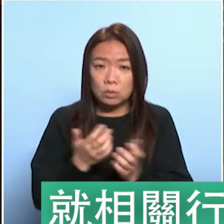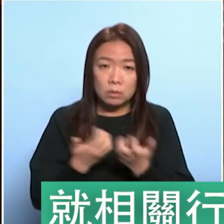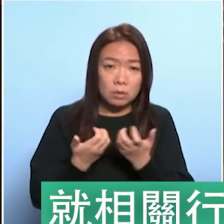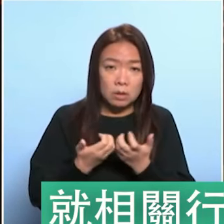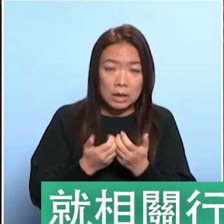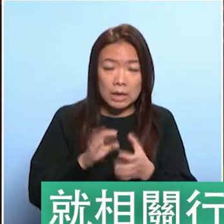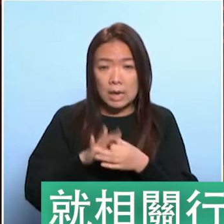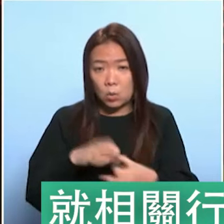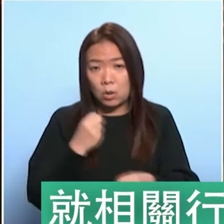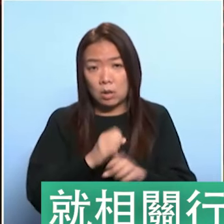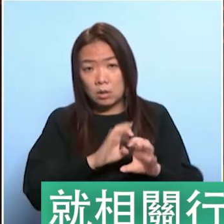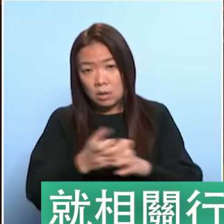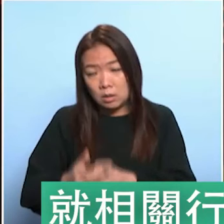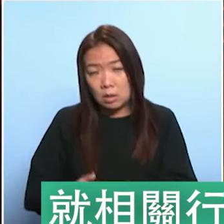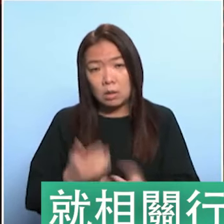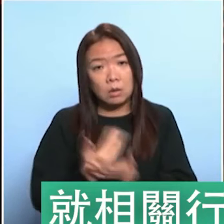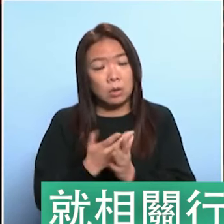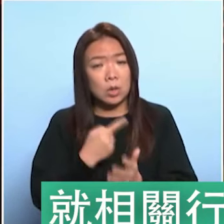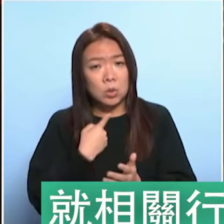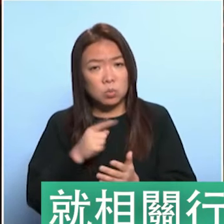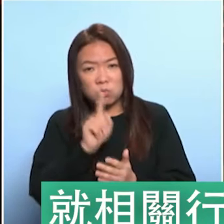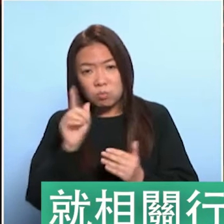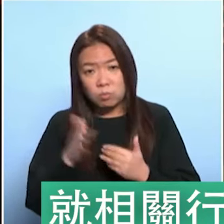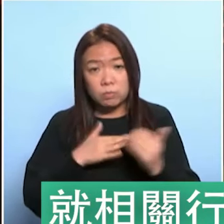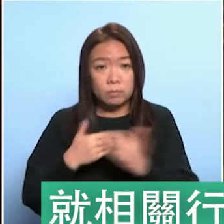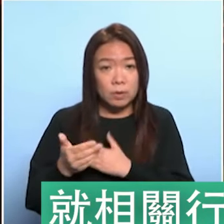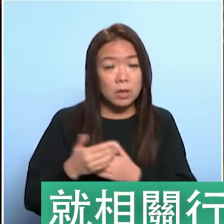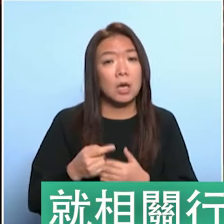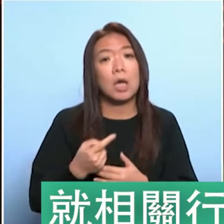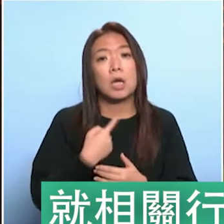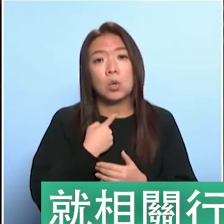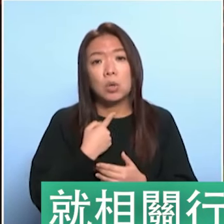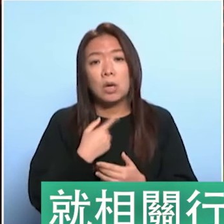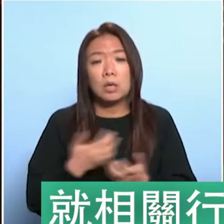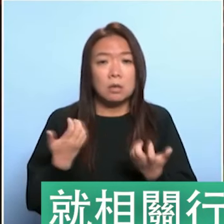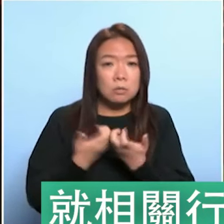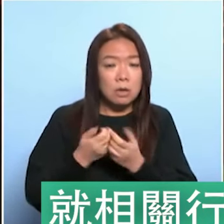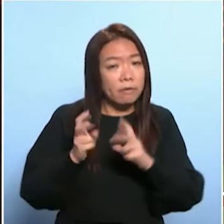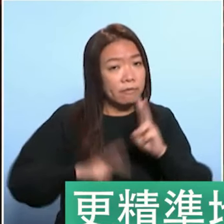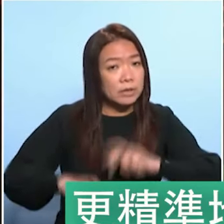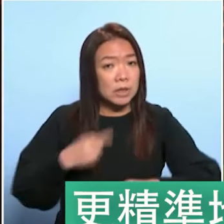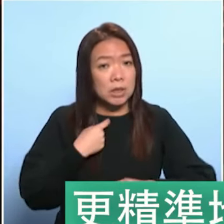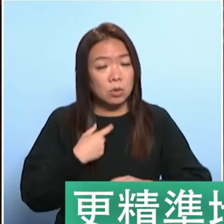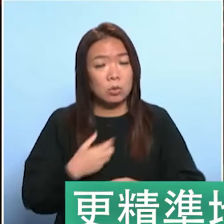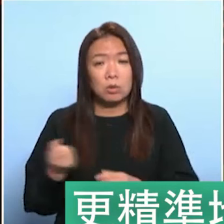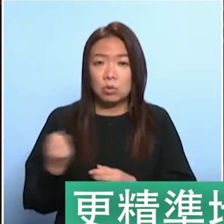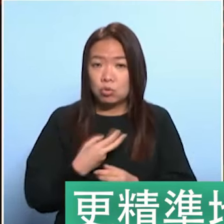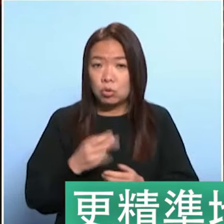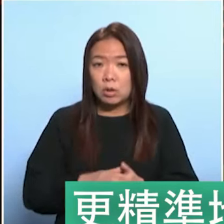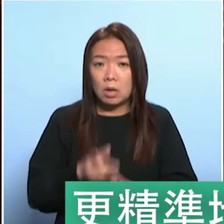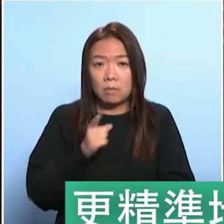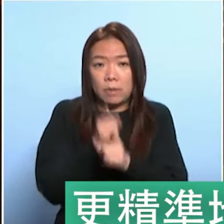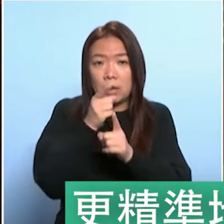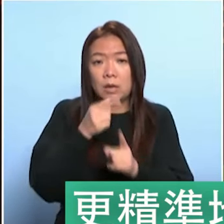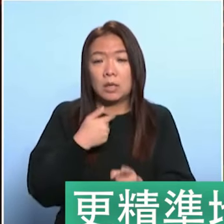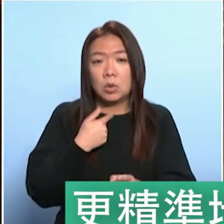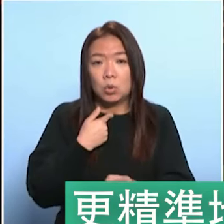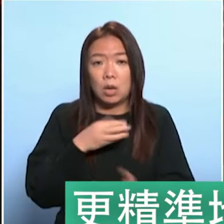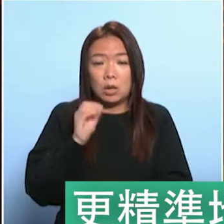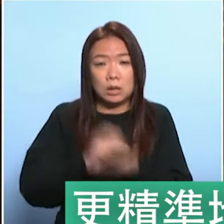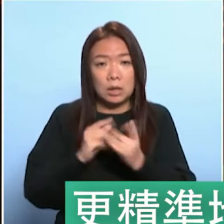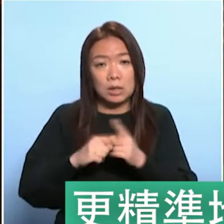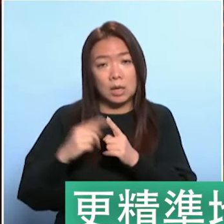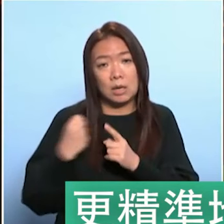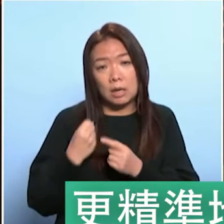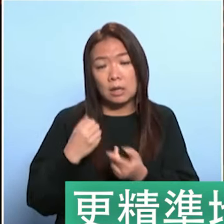關行業、職業和所需技能的需求進行大數據分析，更加精準地訂立人力